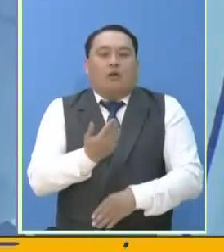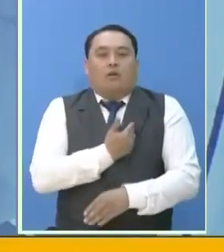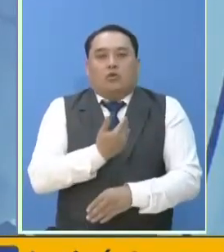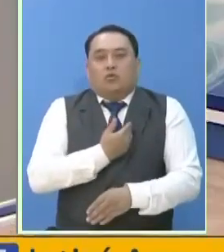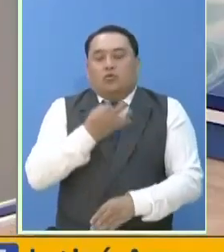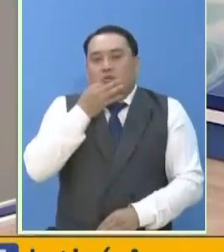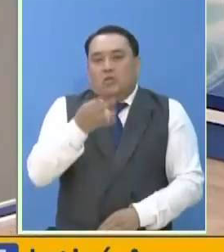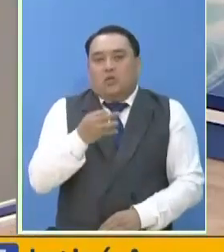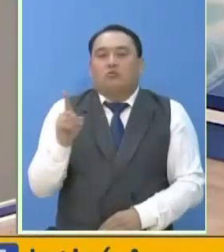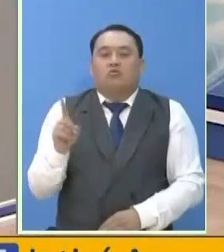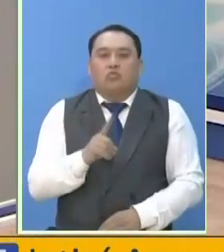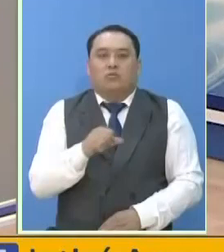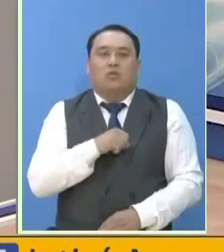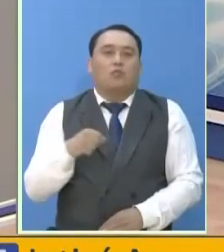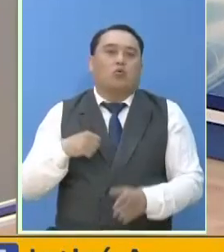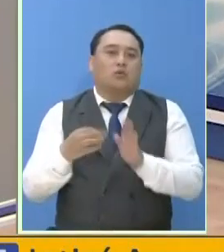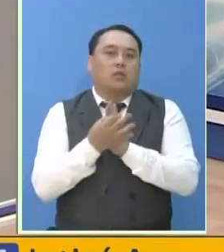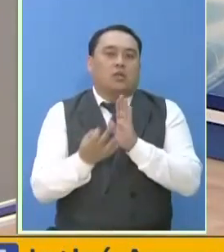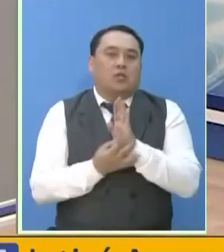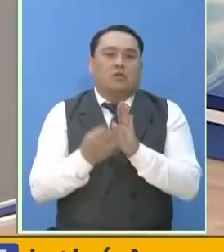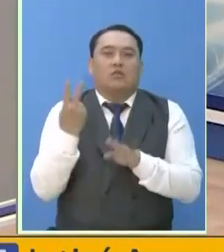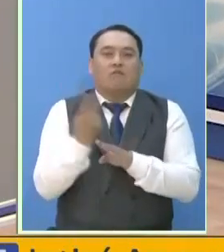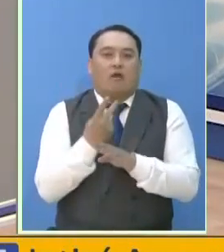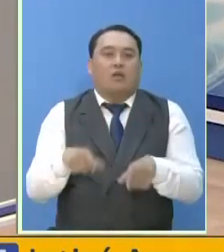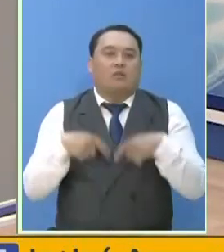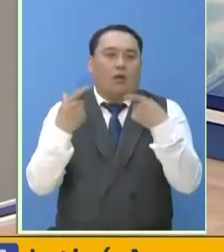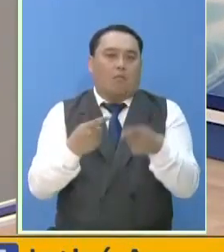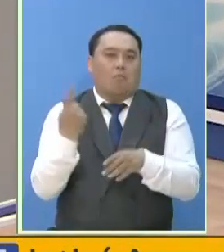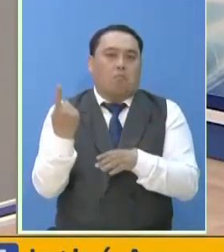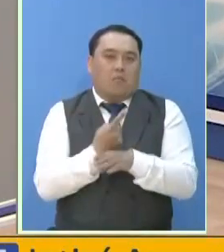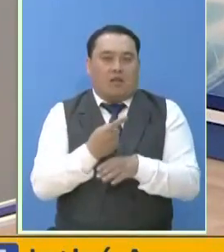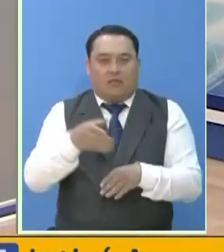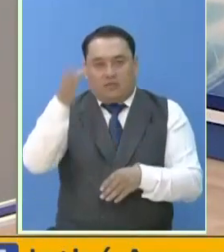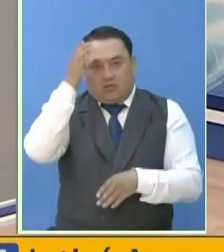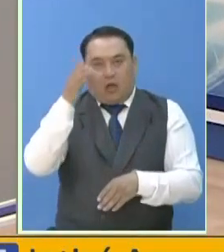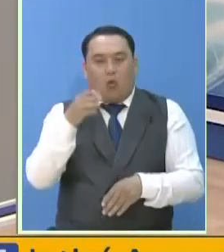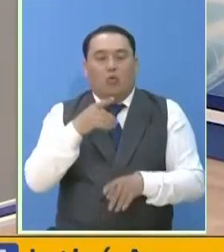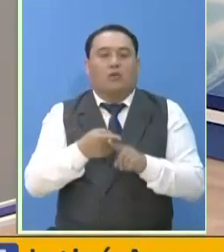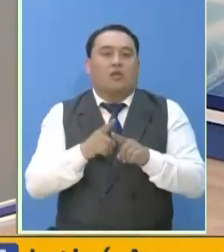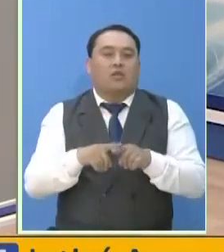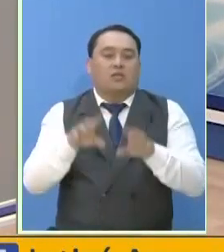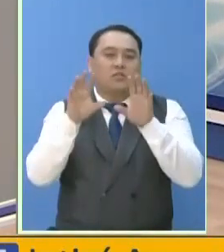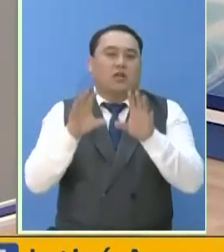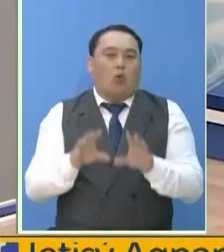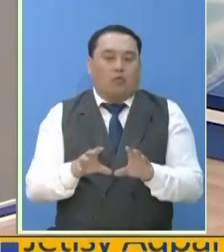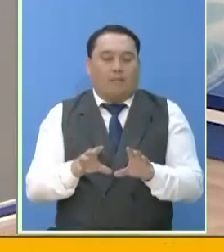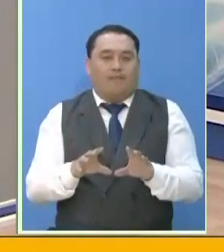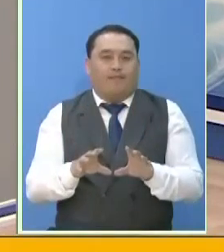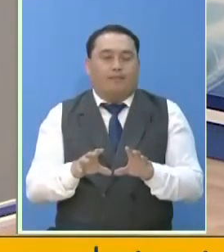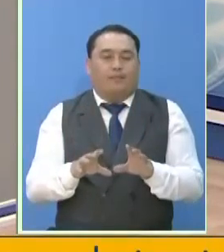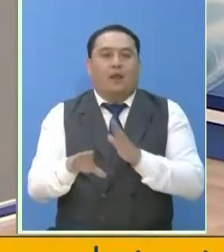что само тестирование состоит из двух частей. Первое – это на знание законодательства. Ну, там тоже по